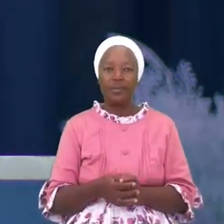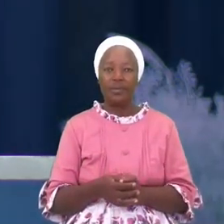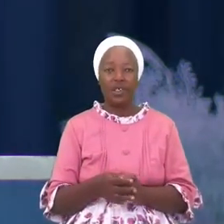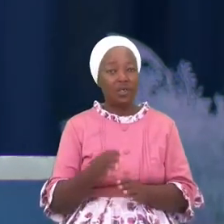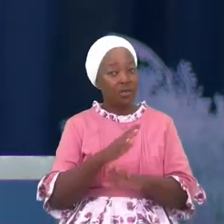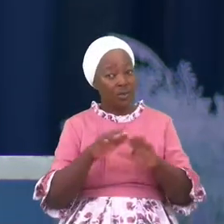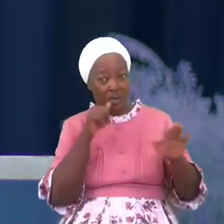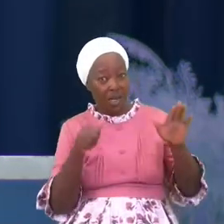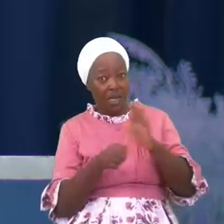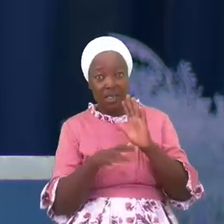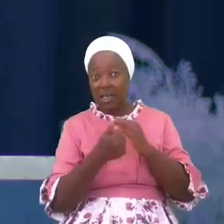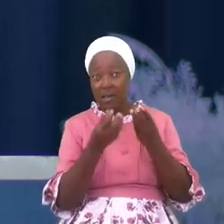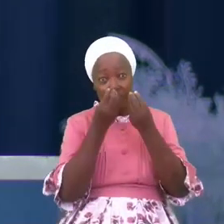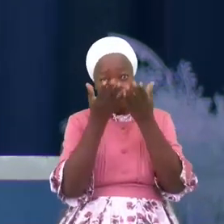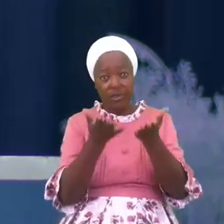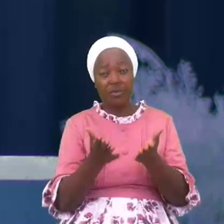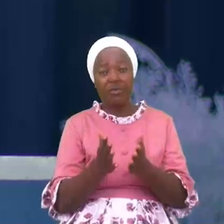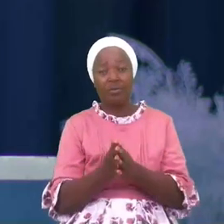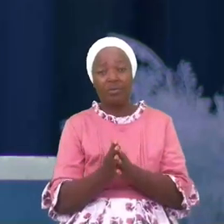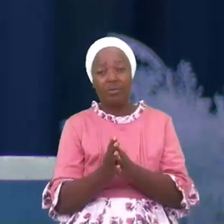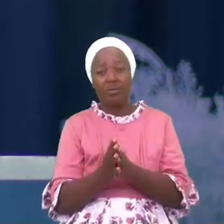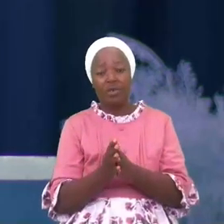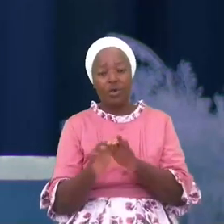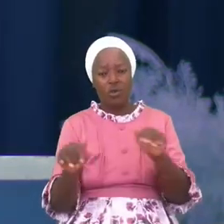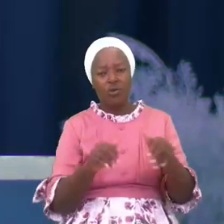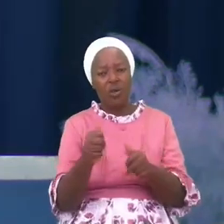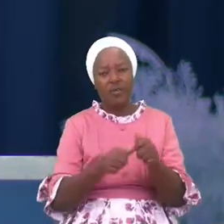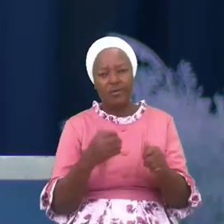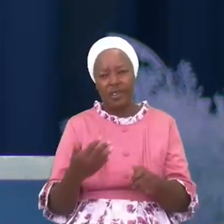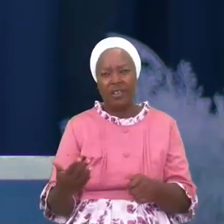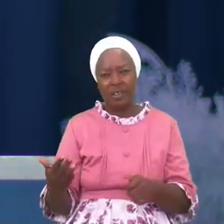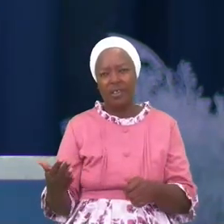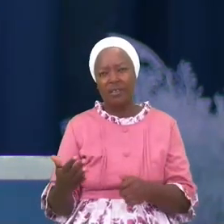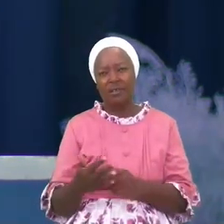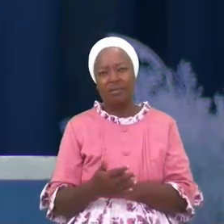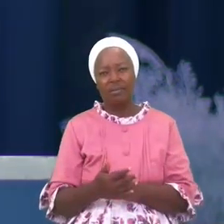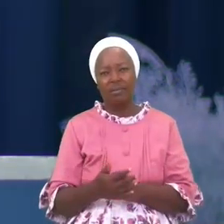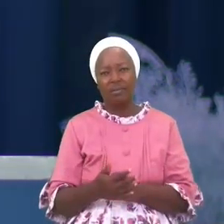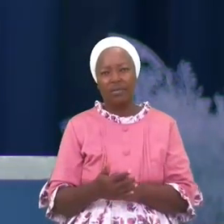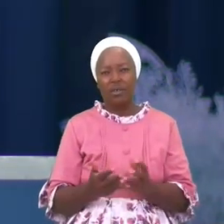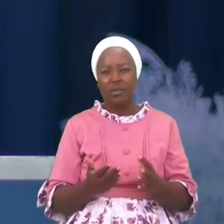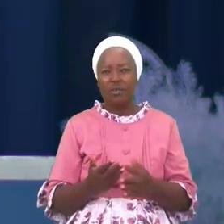Ne cachez aucune information. Faites tout